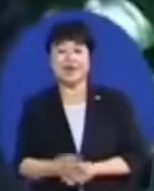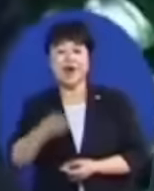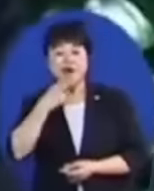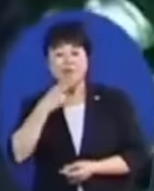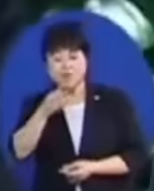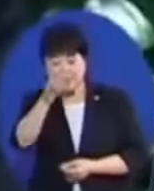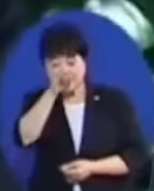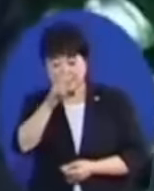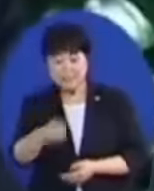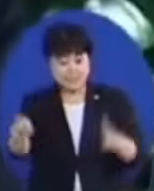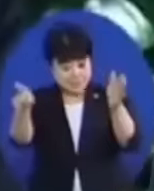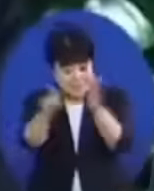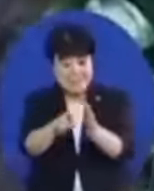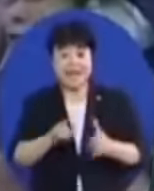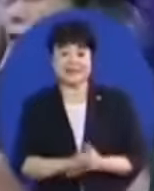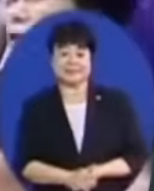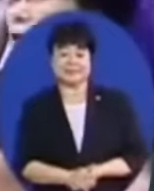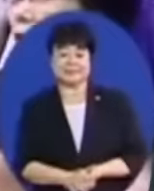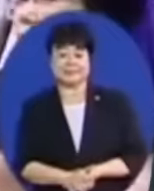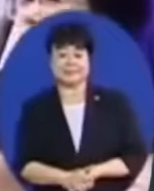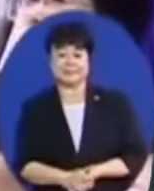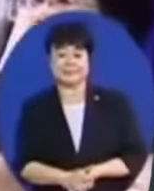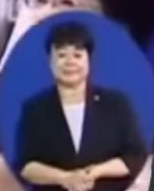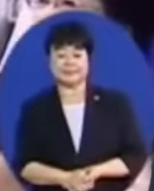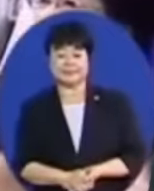없는 것을 있는 것까지 믿자.